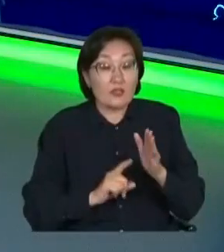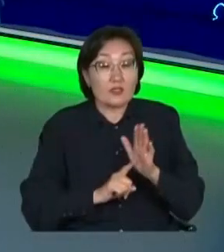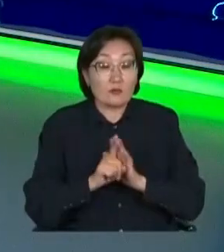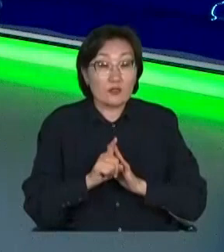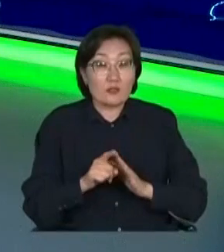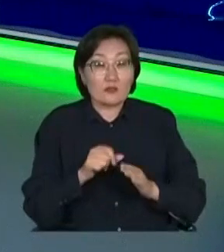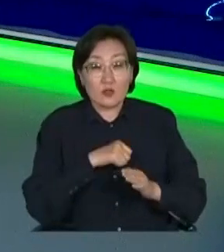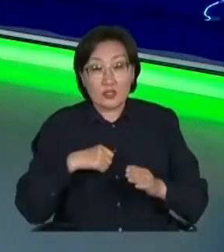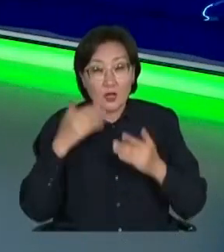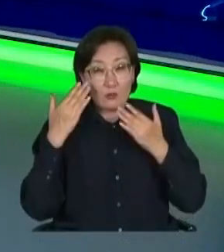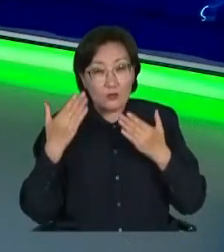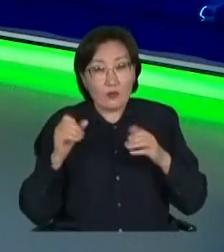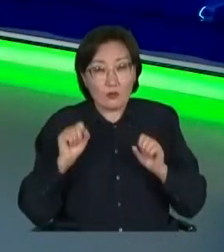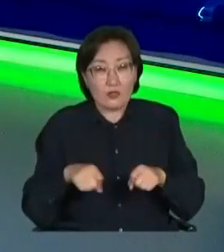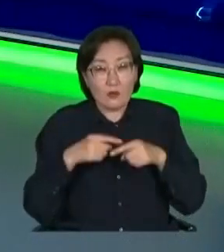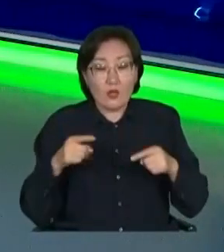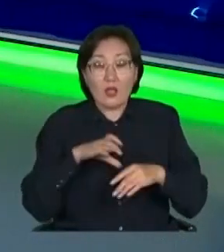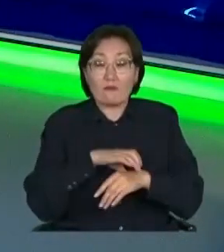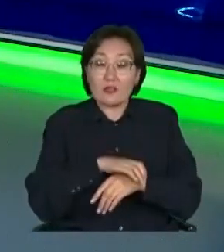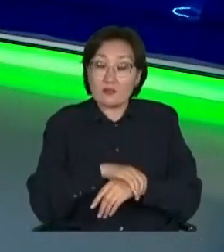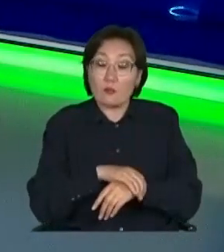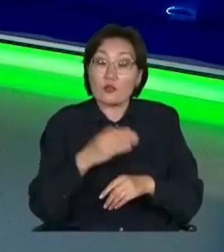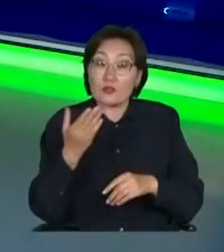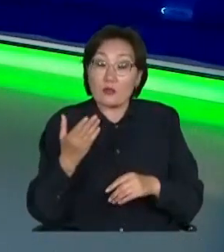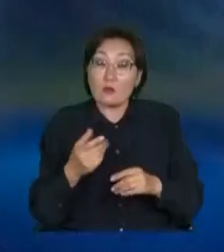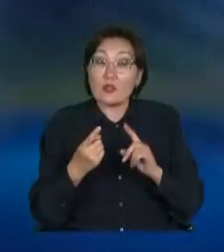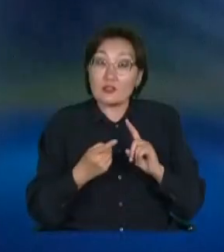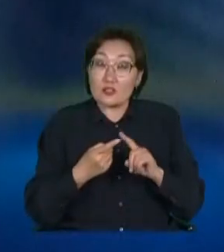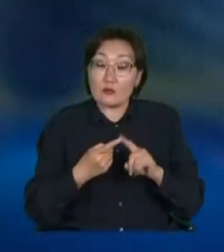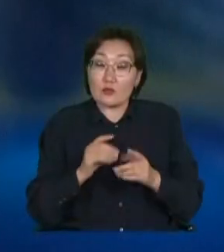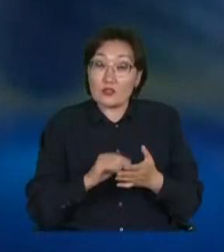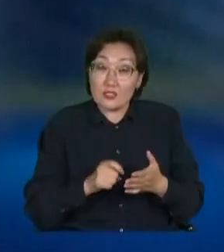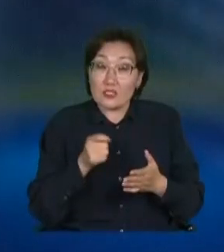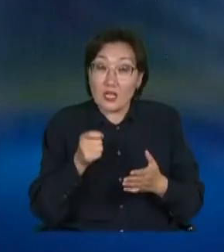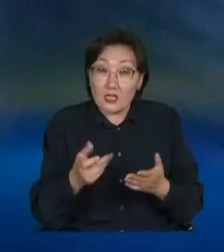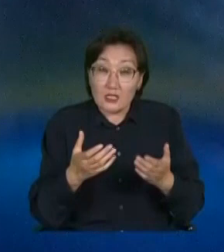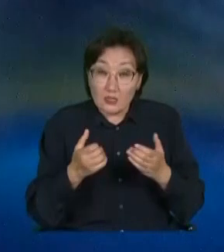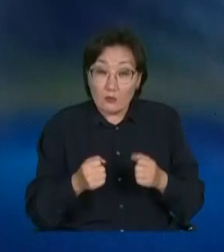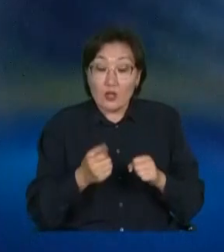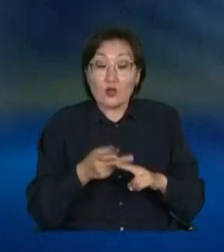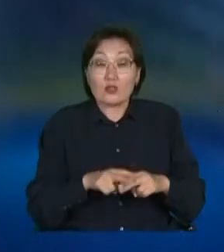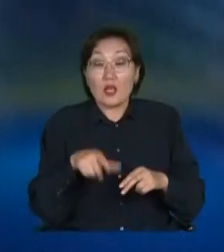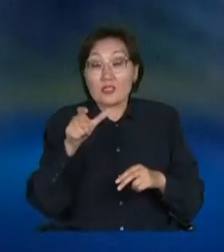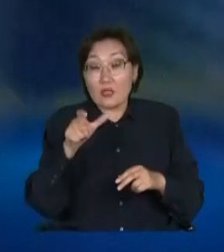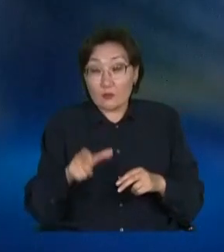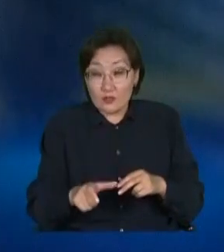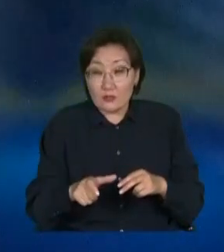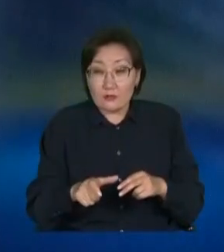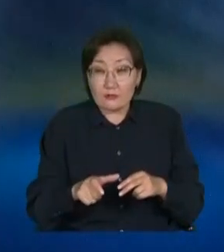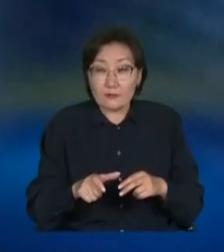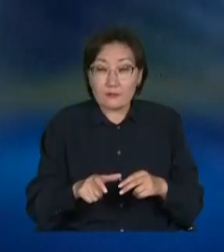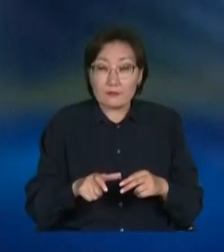өздерін білмеуі мүмкін. Жаңа деді мысалы әртүрлі факторлар мысалы олар бірінші жаңа деді өтініш келіп түскеннен кейін ол азаматтармен жаңа